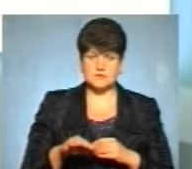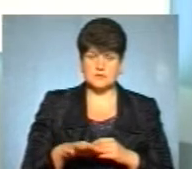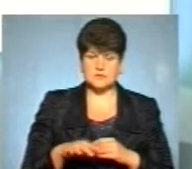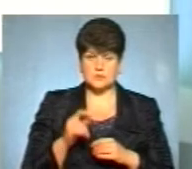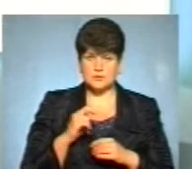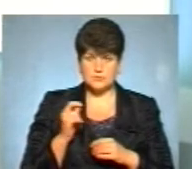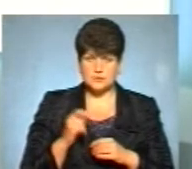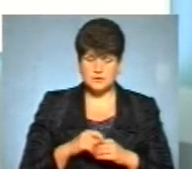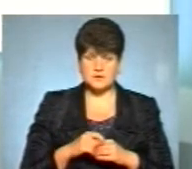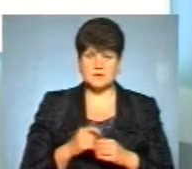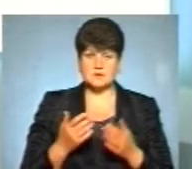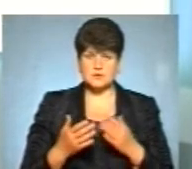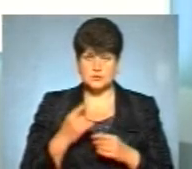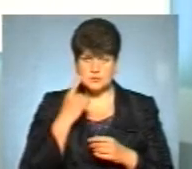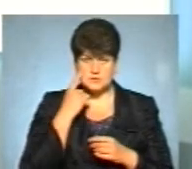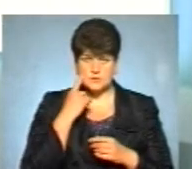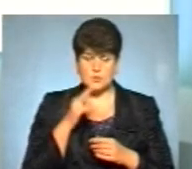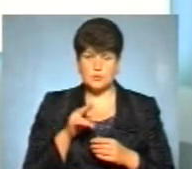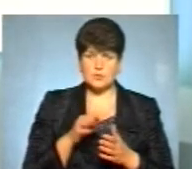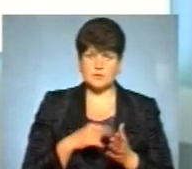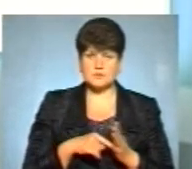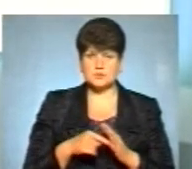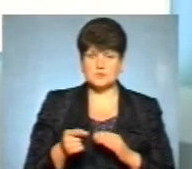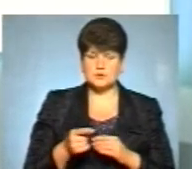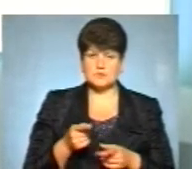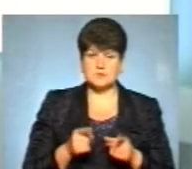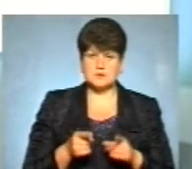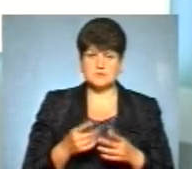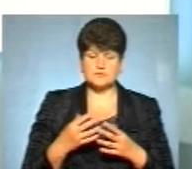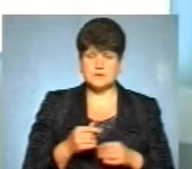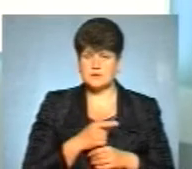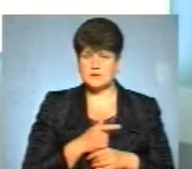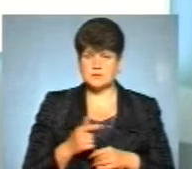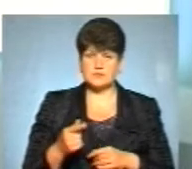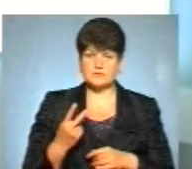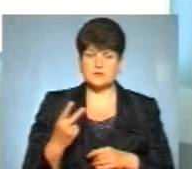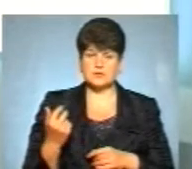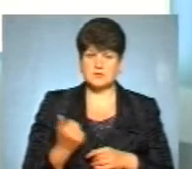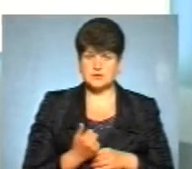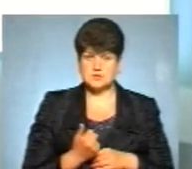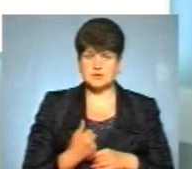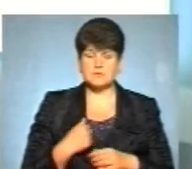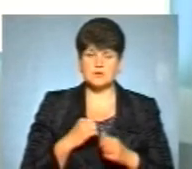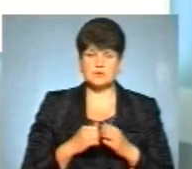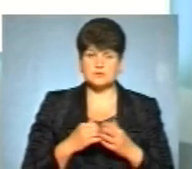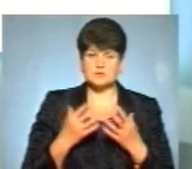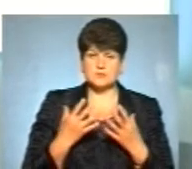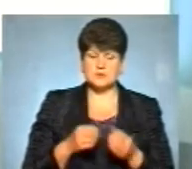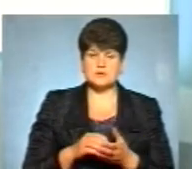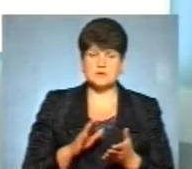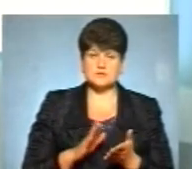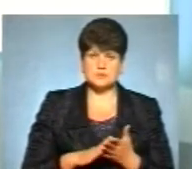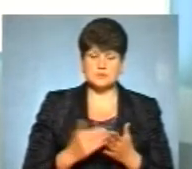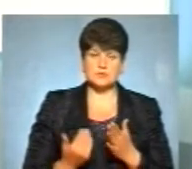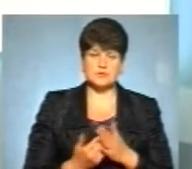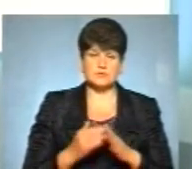України. Ось, якщо оцінювати по місту Тернополю, дійсно, вже на протязі 2 тижнів ми щоденно реєструємо